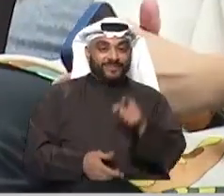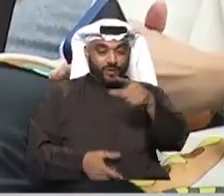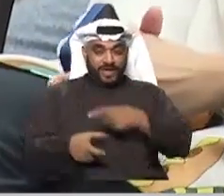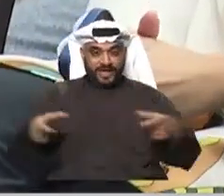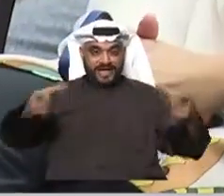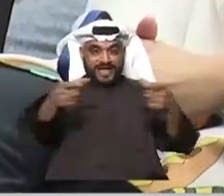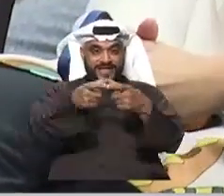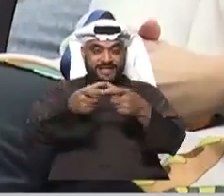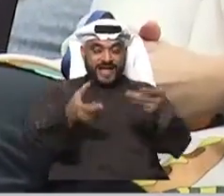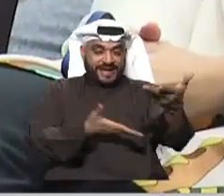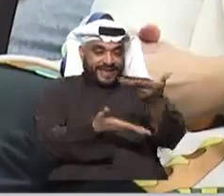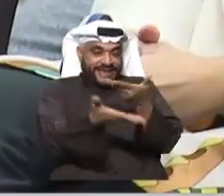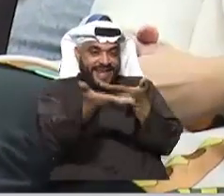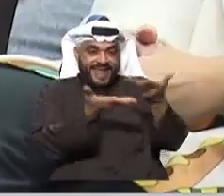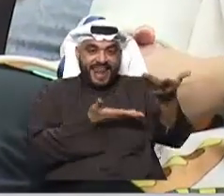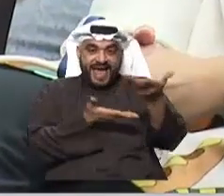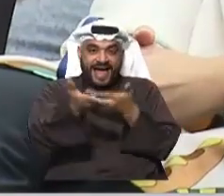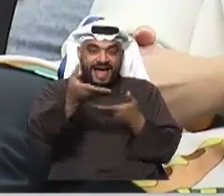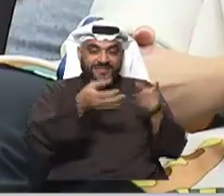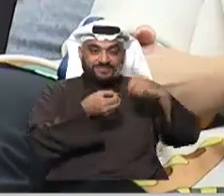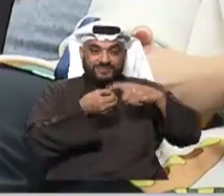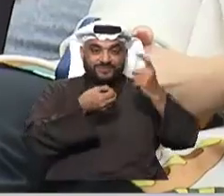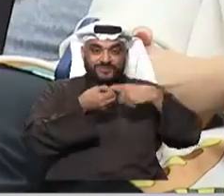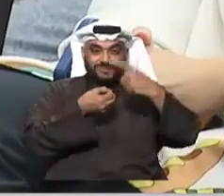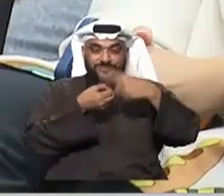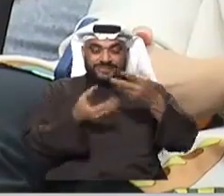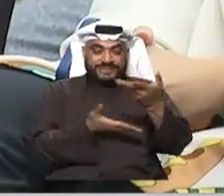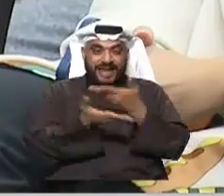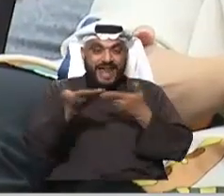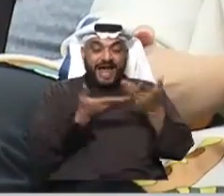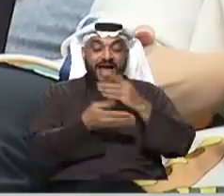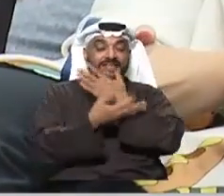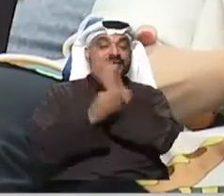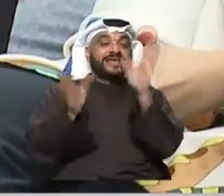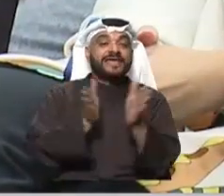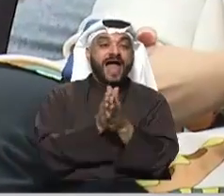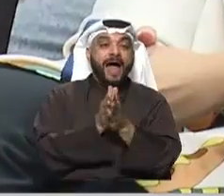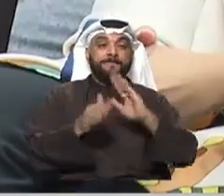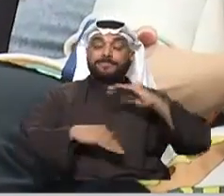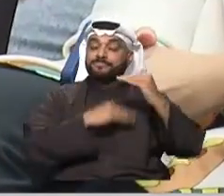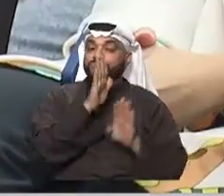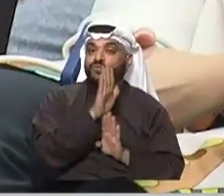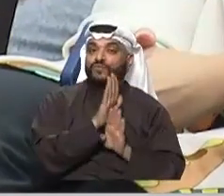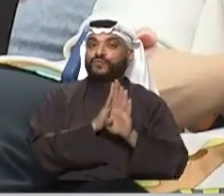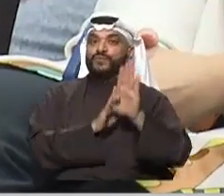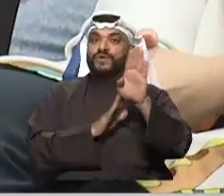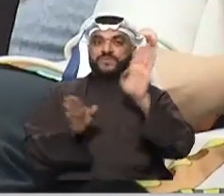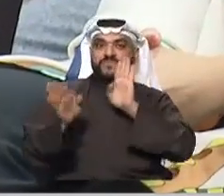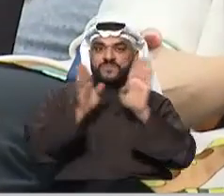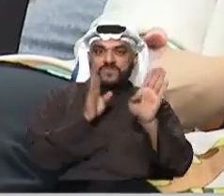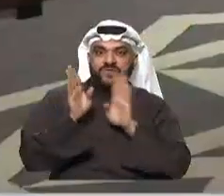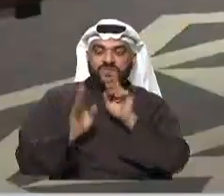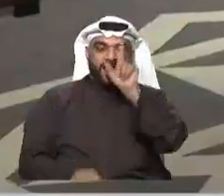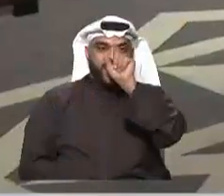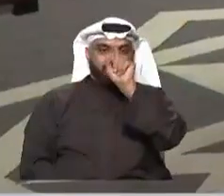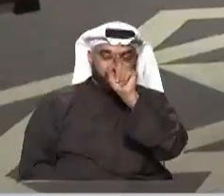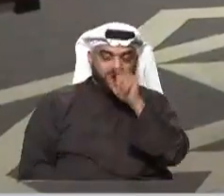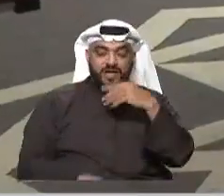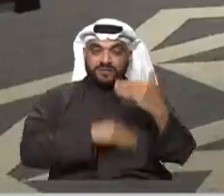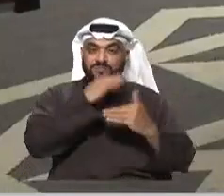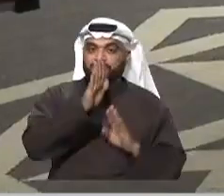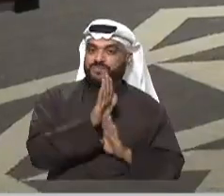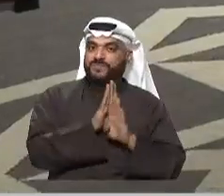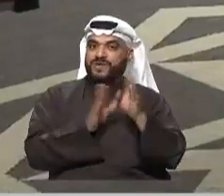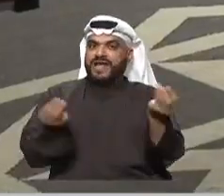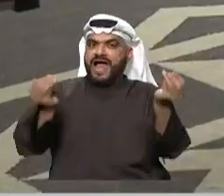العلاقات العامه في المجلس الوطني للثقافه والفنون والاداب الى تطوير استخدام وسائل التواصل الاجتماعي في محاوله منها للوصول